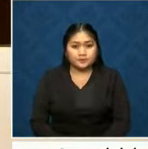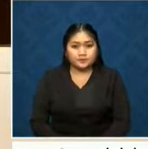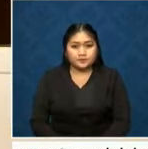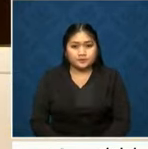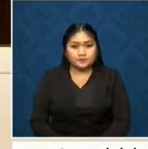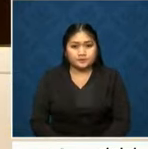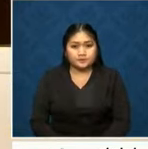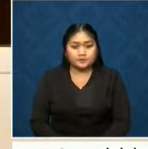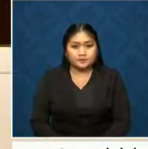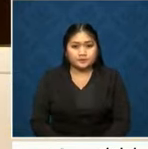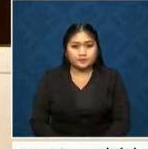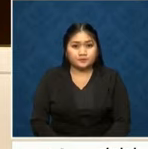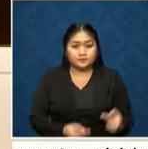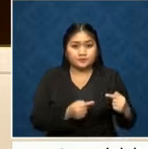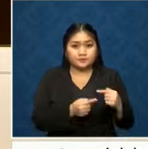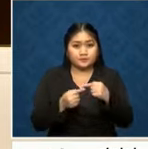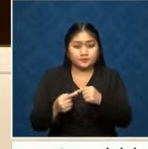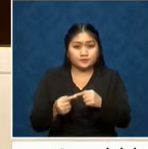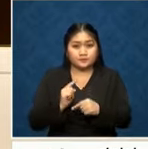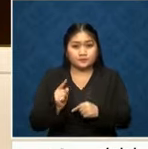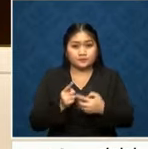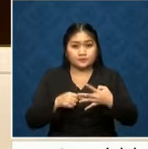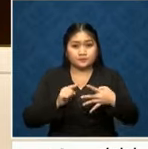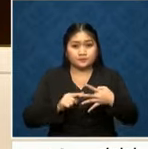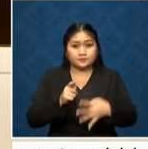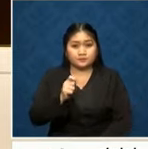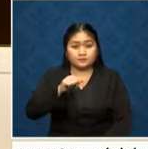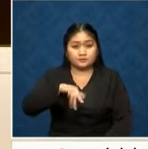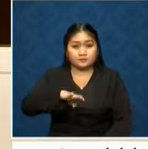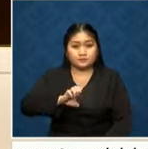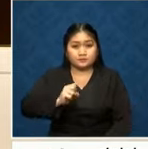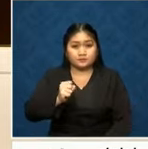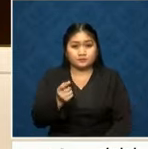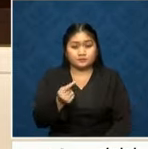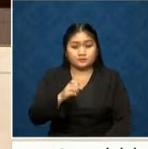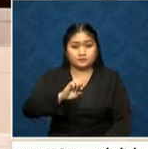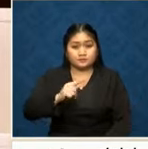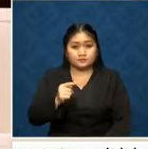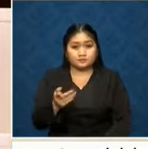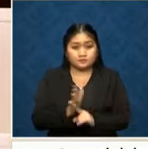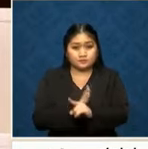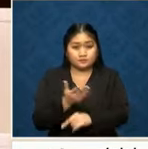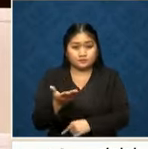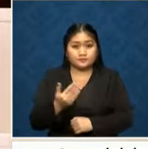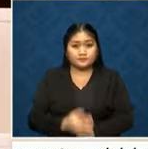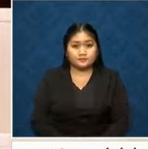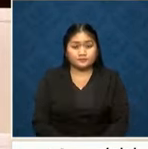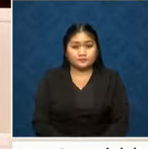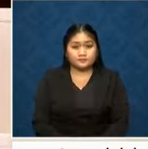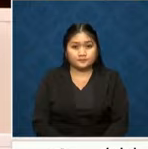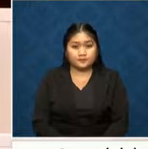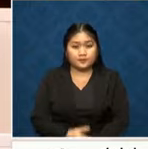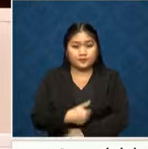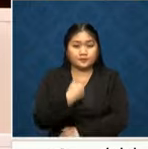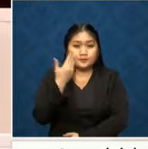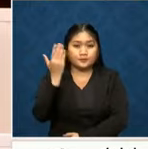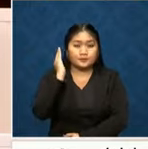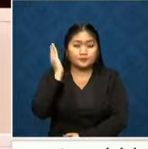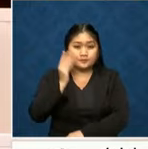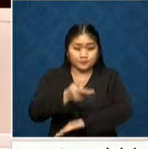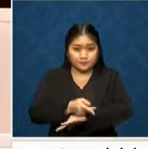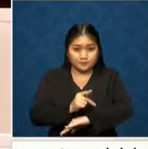ครับต่อไปท่านอภิสิทธิ์ไล่ศัตรูไกลเชิญครับ กราบเรียนท่านประธ